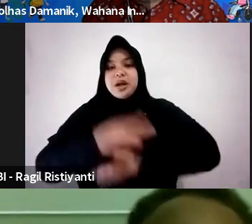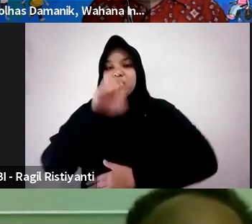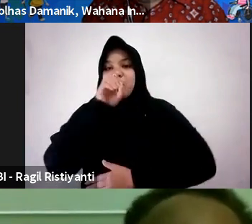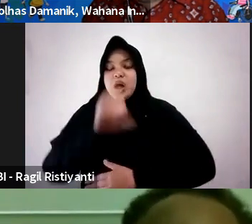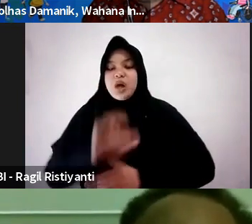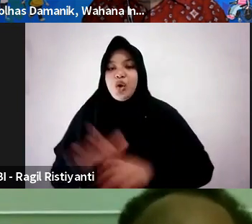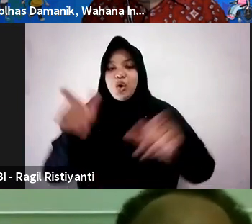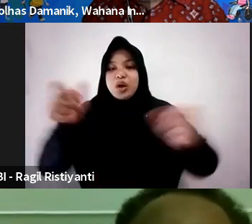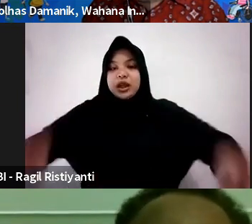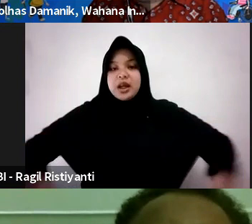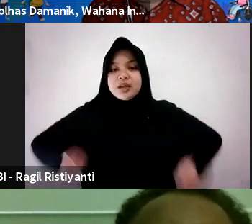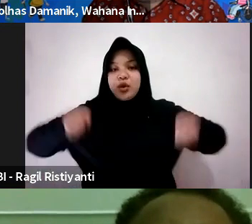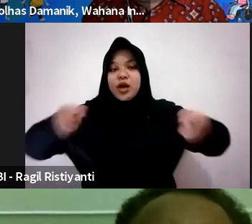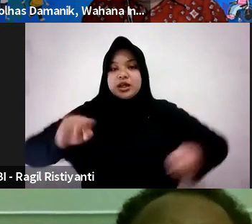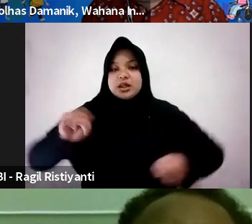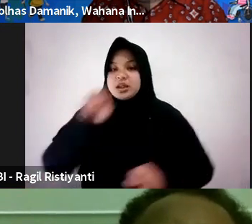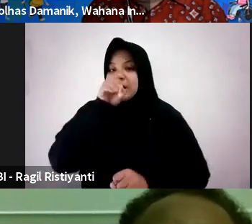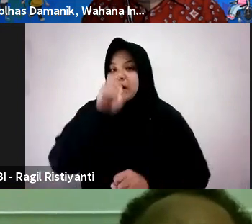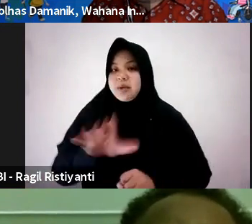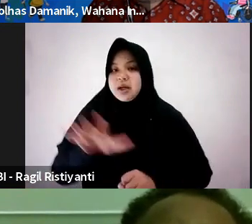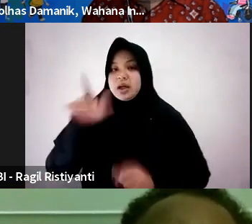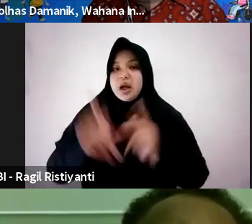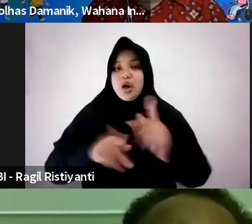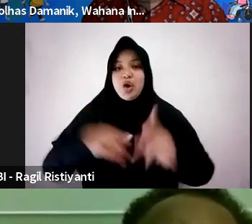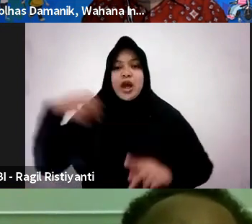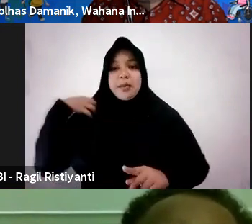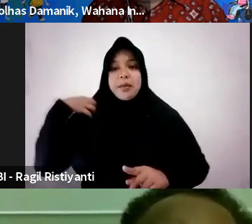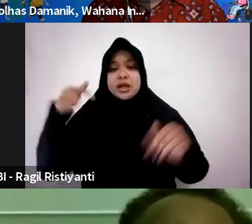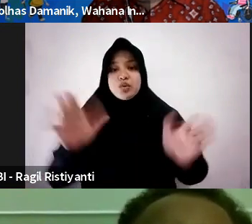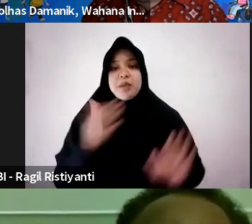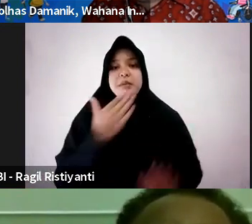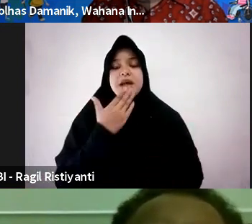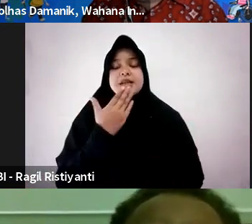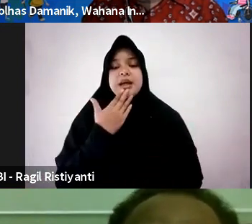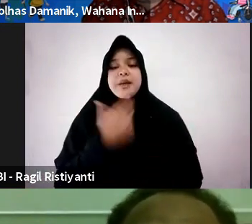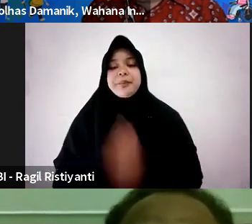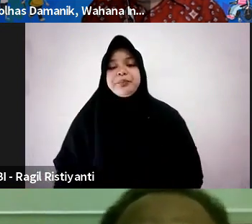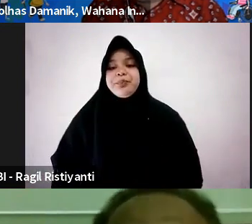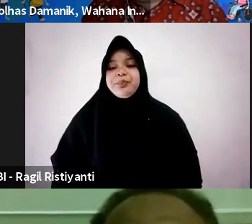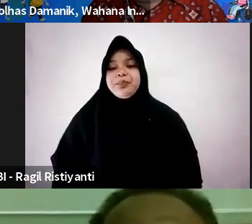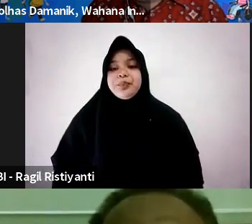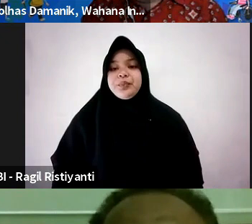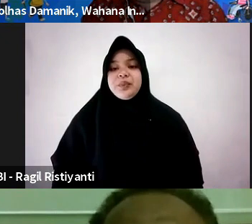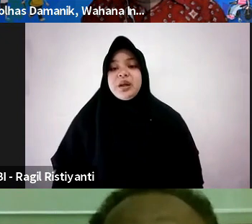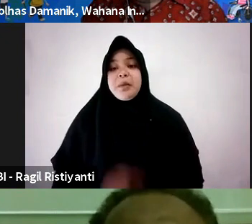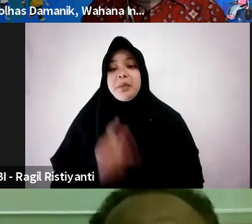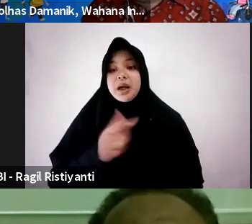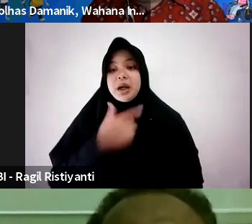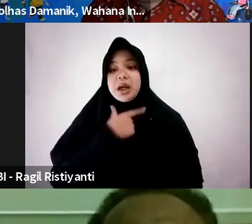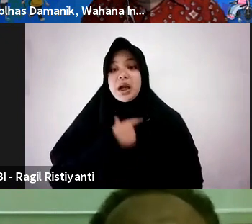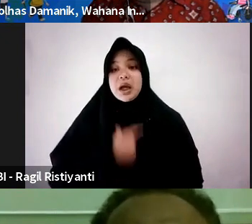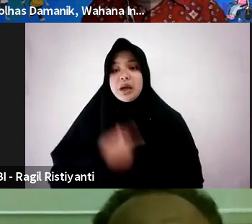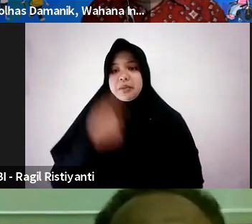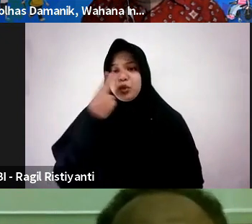tunadaksa jadi pembicara gitu kalau di Amerika sini kan udah biasa ya gitu bahkan ada Hakim Dan dia buta